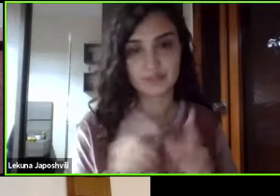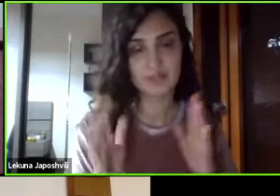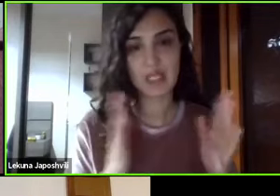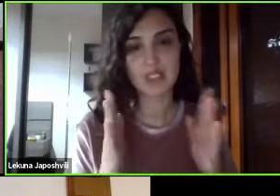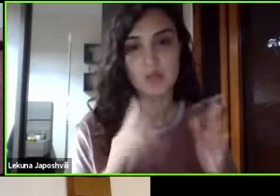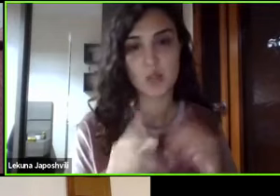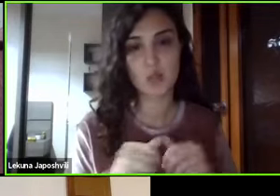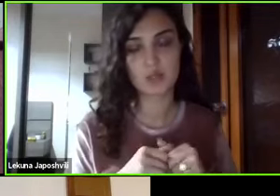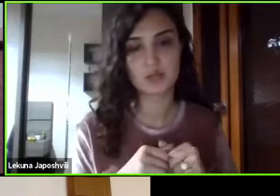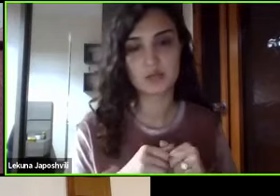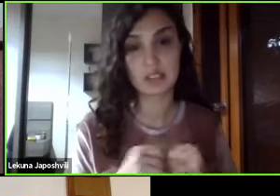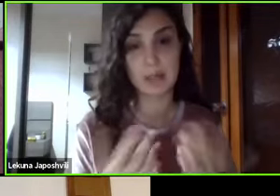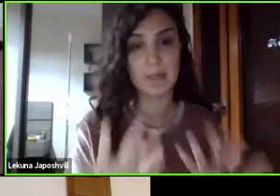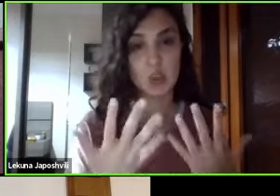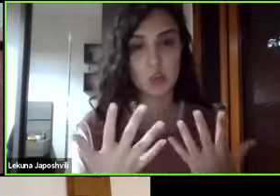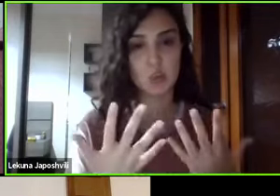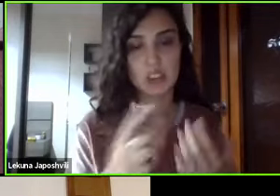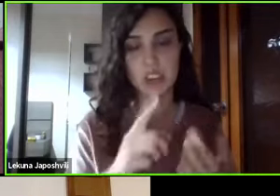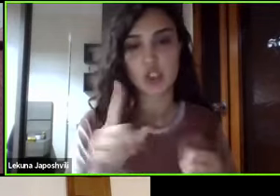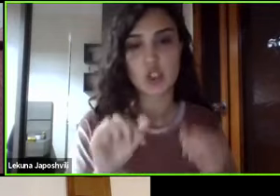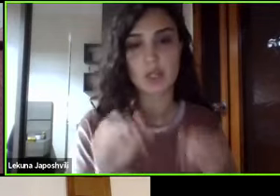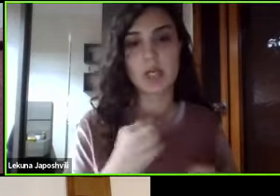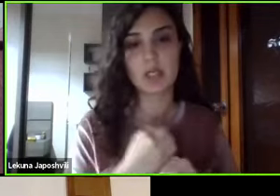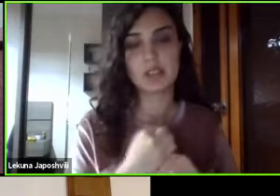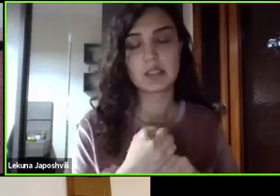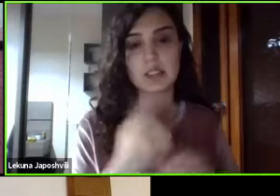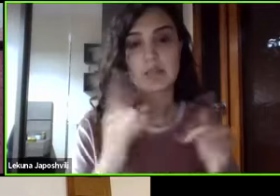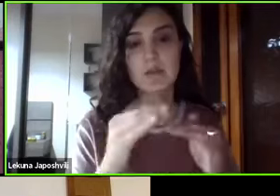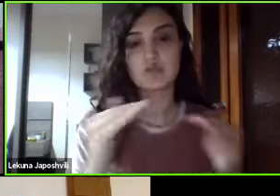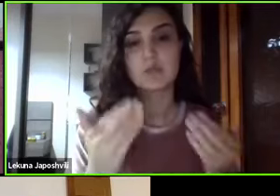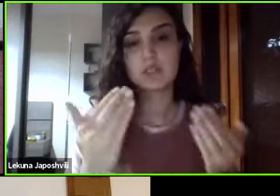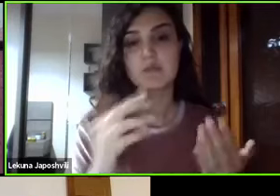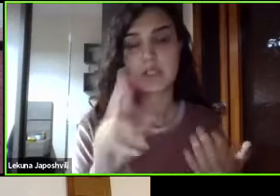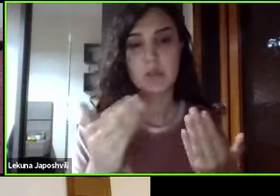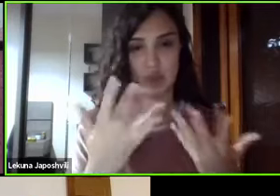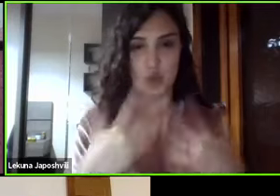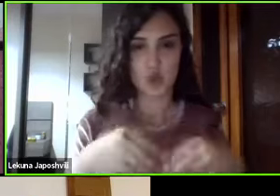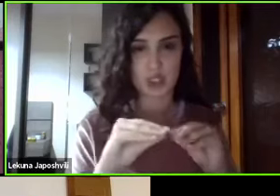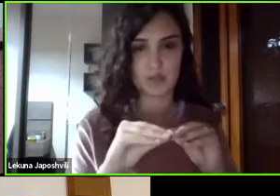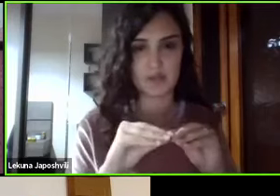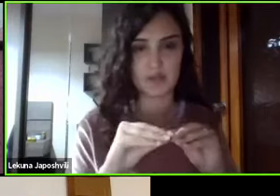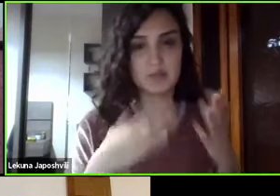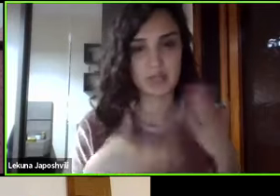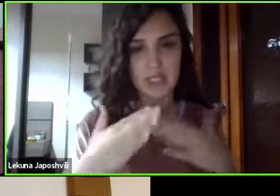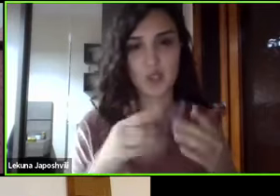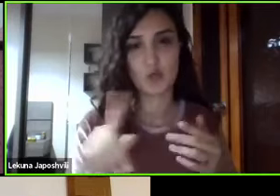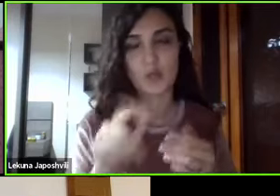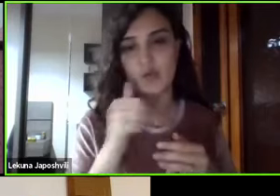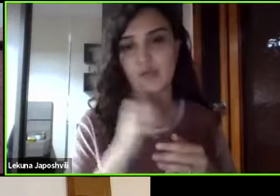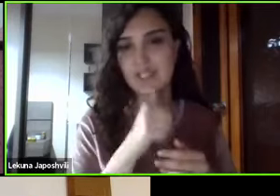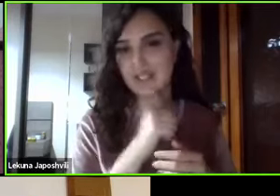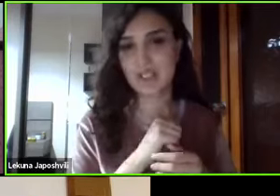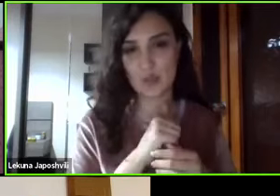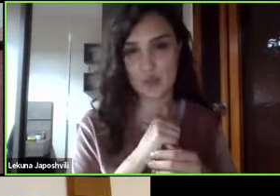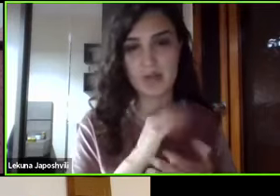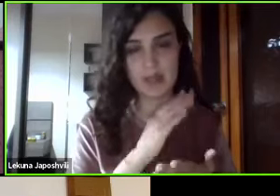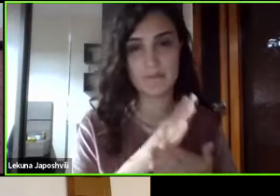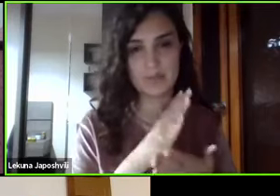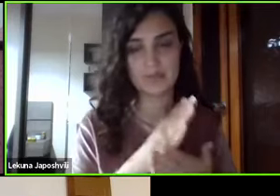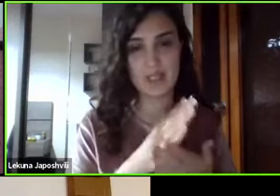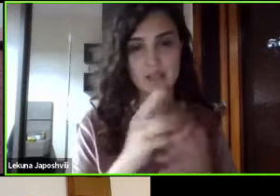მაქსიმალურად ეფექტური, რაც შეიძლება გაკეთდეს ბავშვებისთვის და მათი ოჯახებისთვის. მიხარია, რომ ეს კონფიდენციალურობა